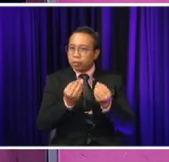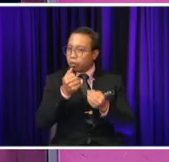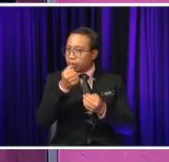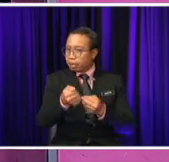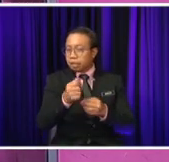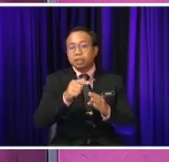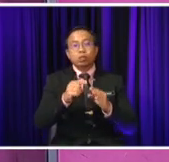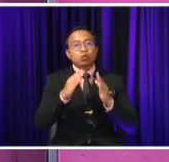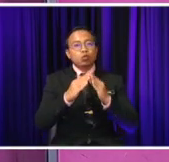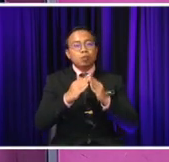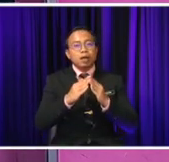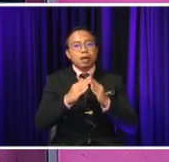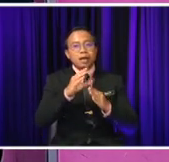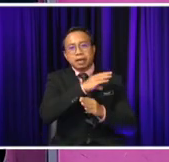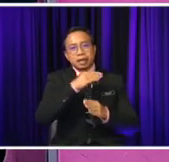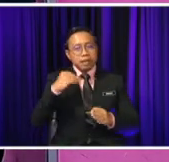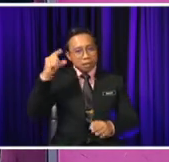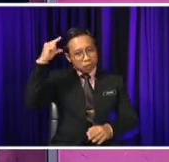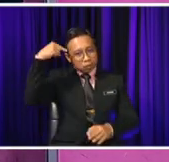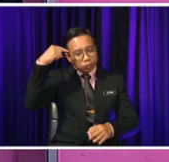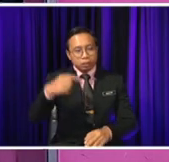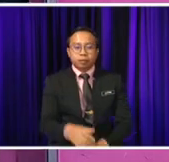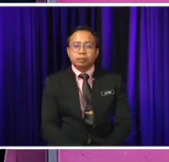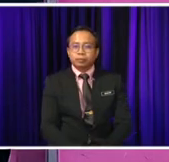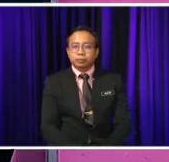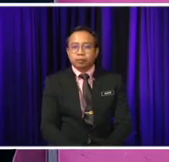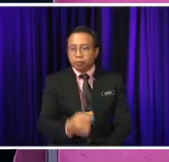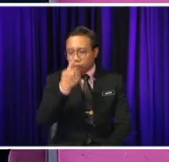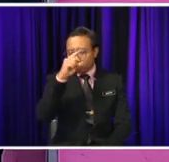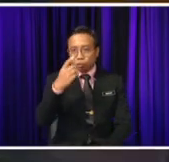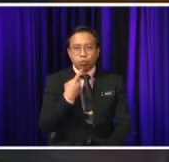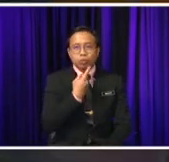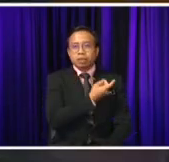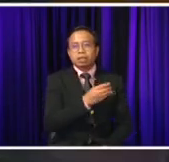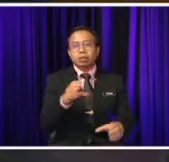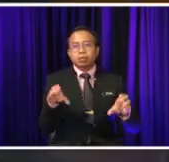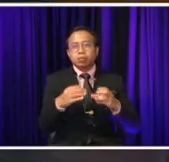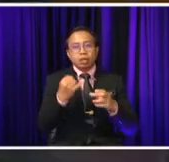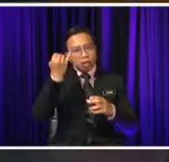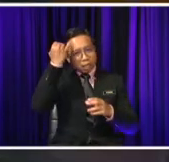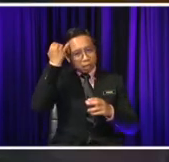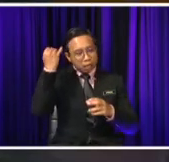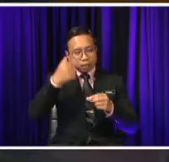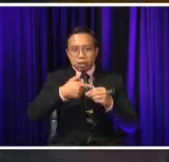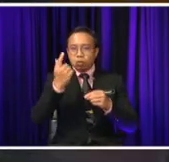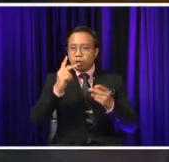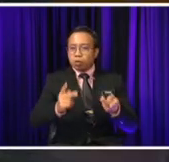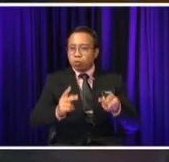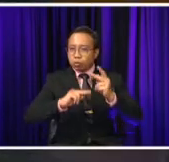semua di rumah dan juga Lukman yang berada dengan saya hari ini untuk kita buat kotak